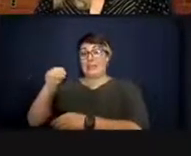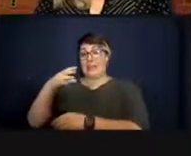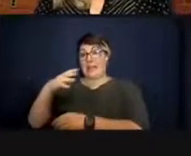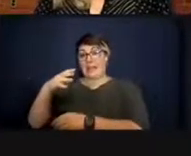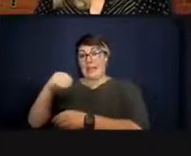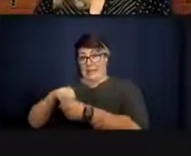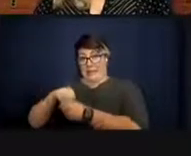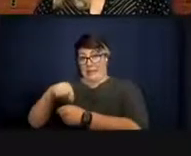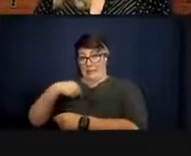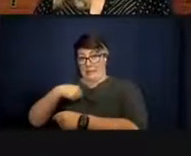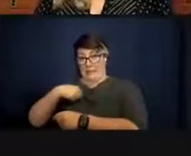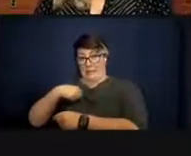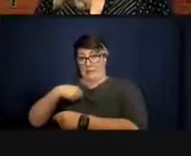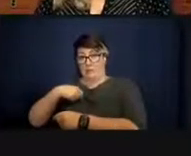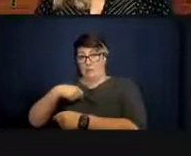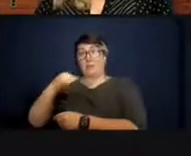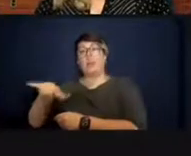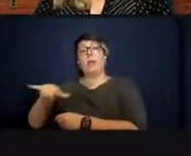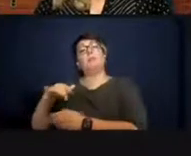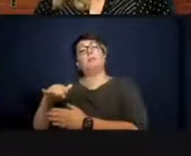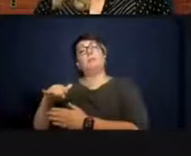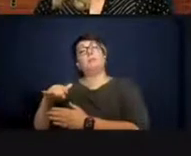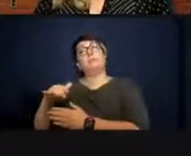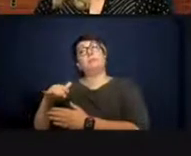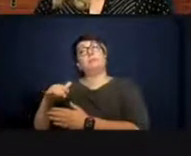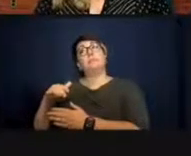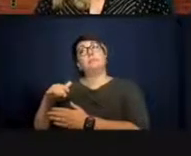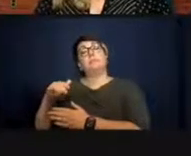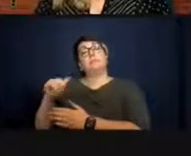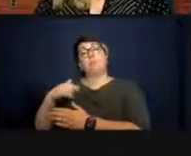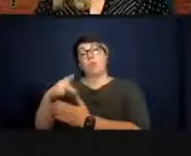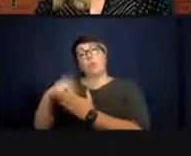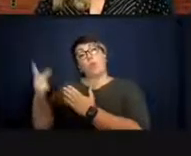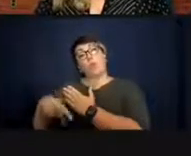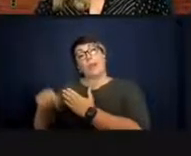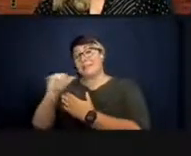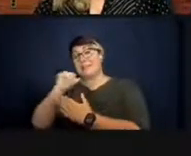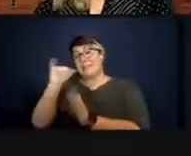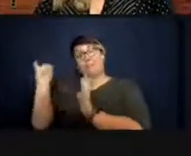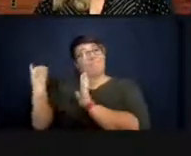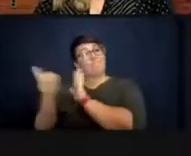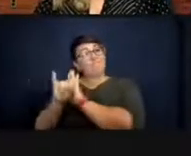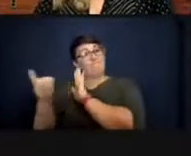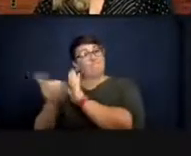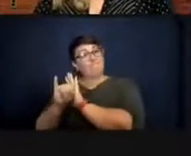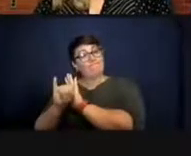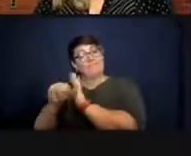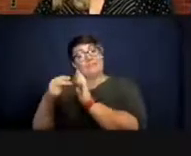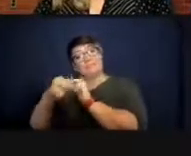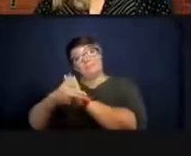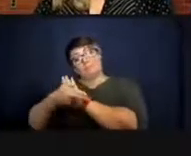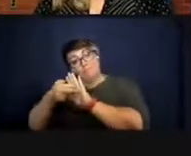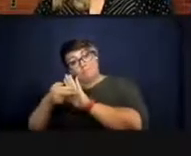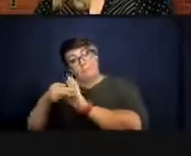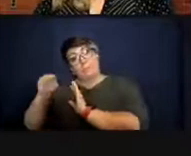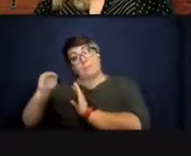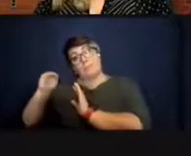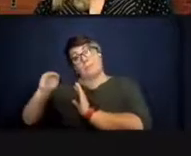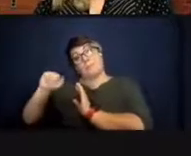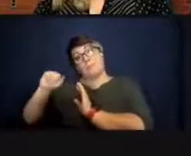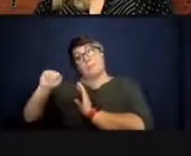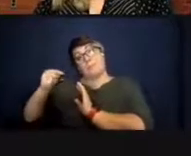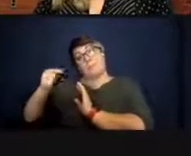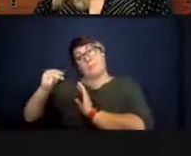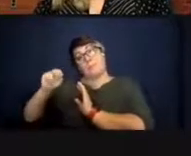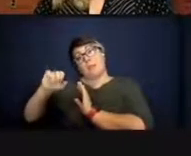Nafikiri ni program ambayo unaweza kuwa nayo katika shule ambayo si lazima itambuliwe kama